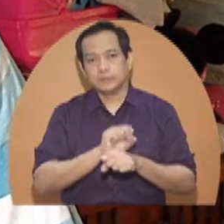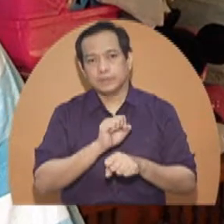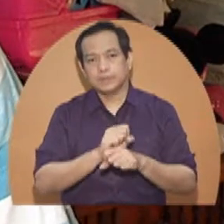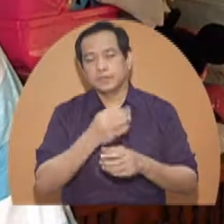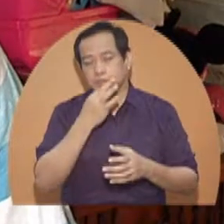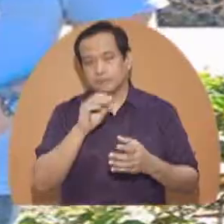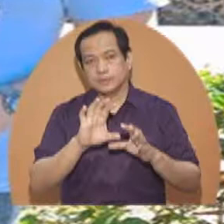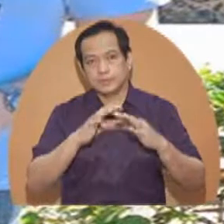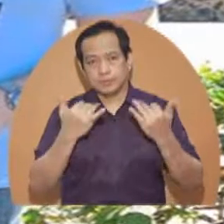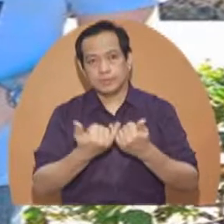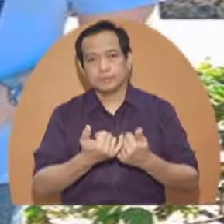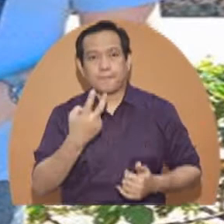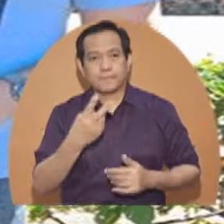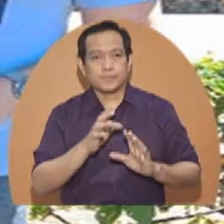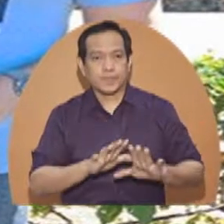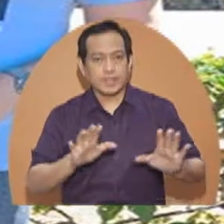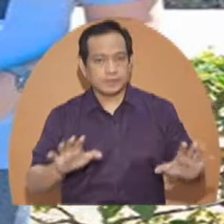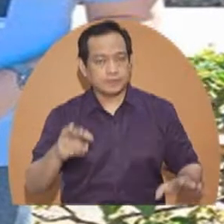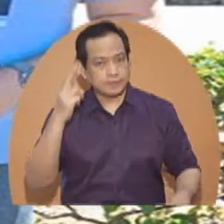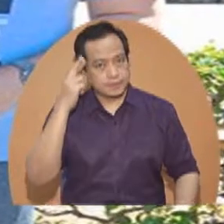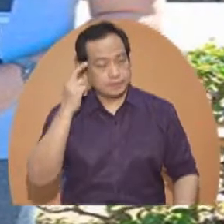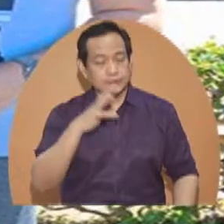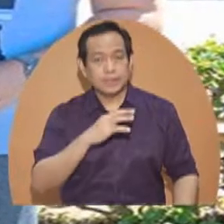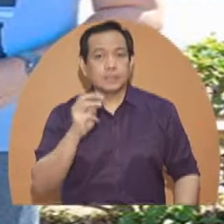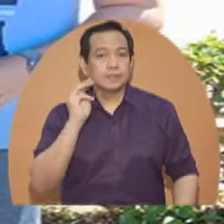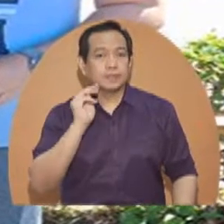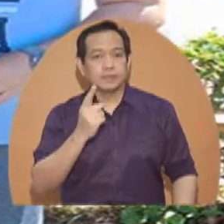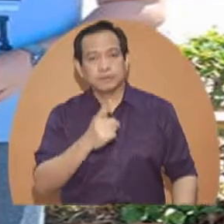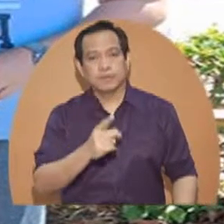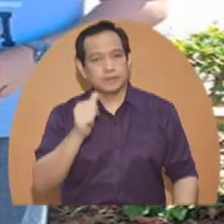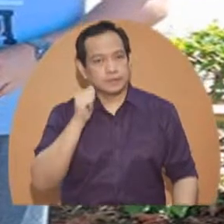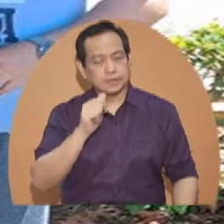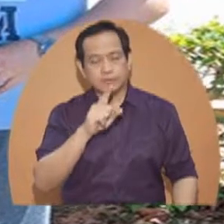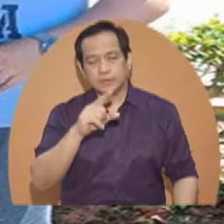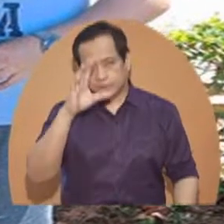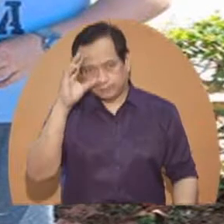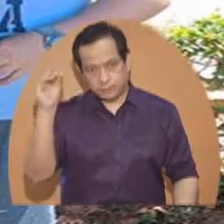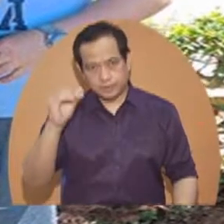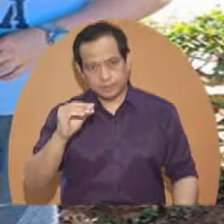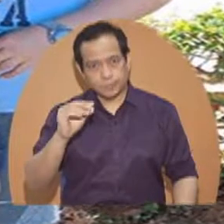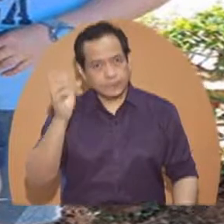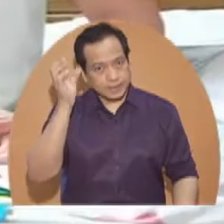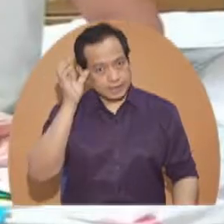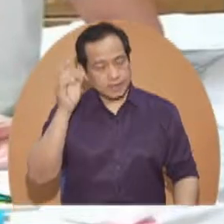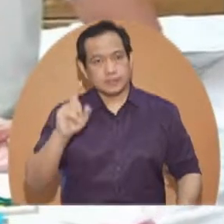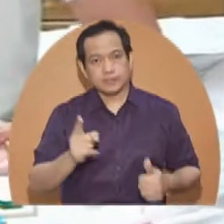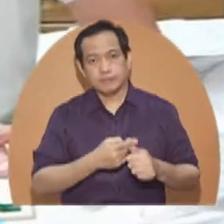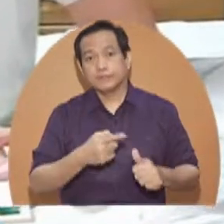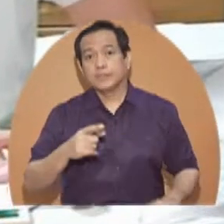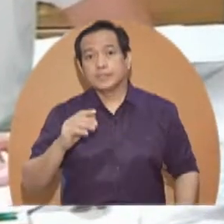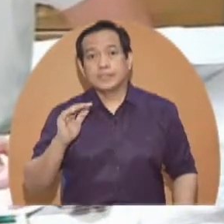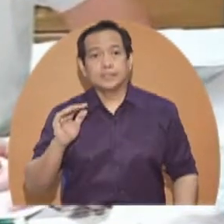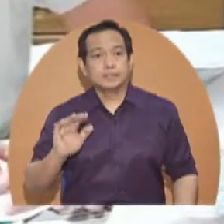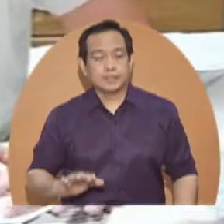food company. Dalawa ang anak ni Ramos at Miko, isang babae at isang lalaki. Si Charles